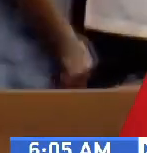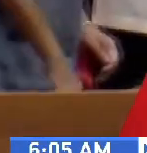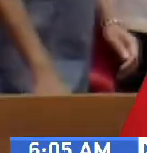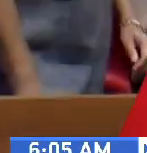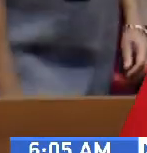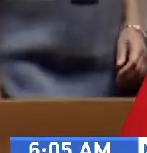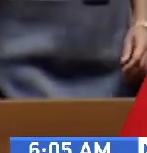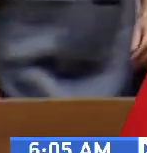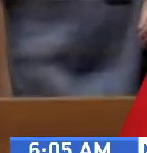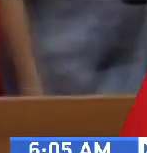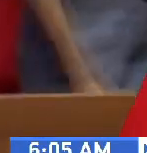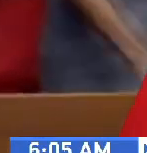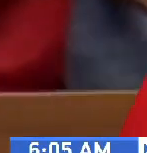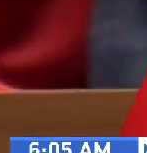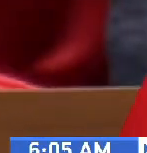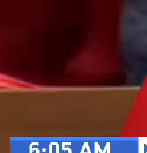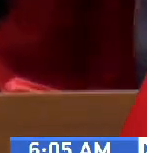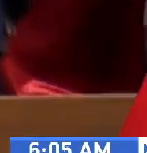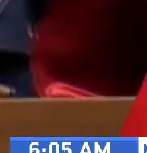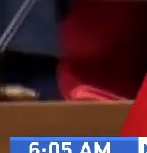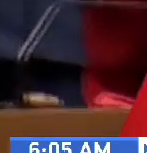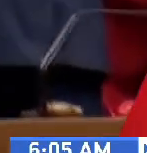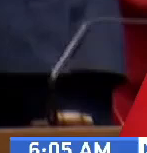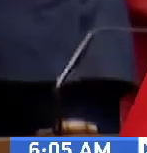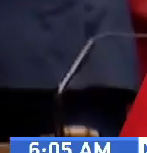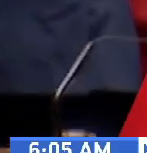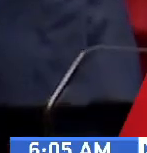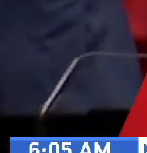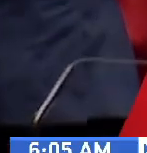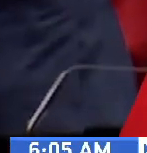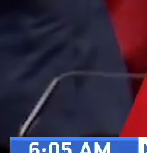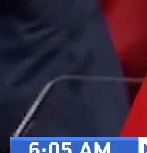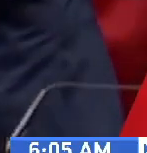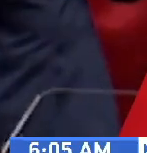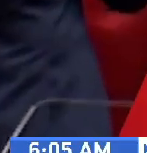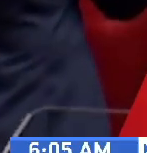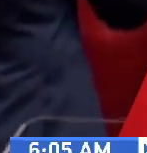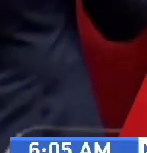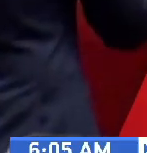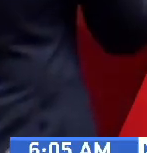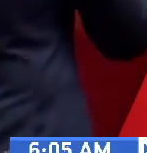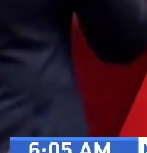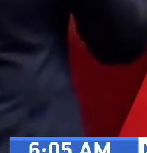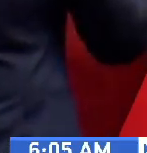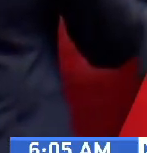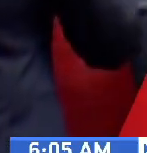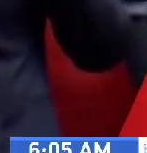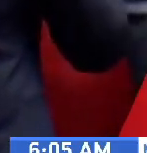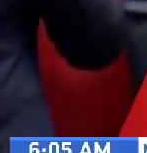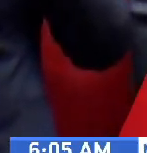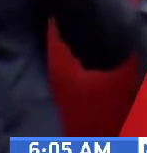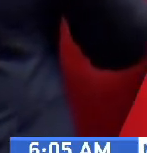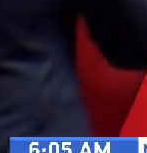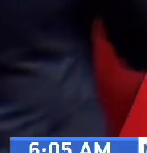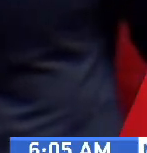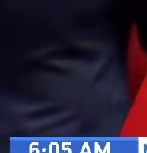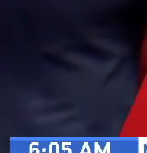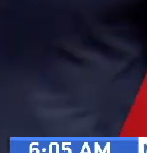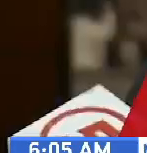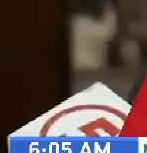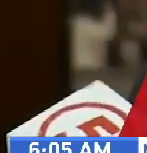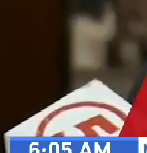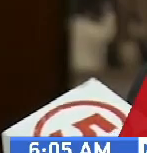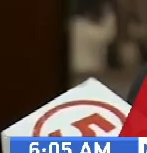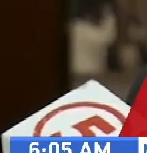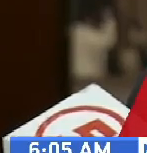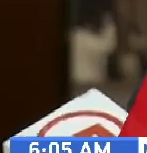Tuwan-tuwa siya sa mga pangyayari. She's suddenly able to hear, to walk, lahat ng